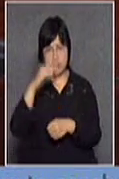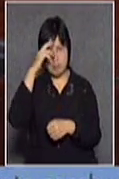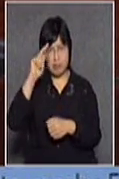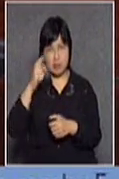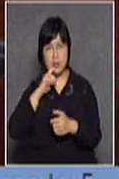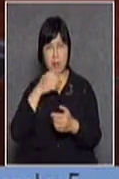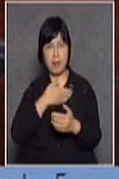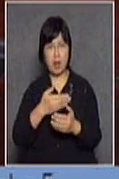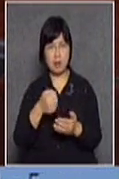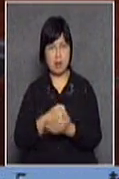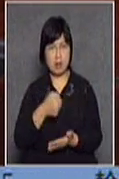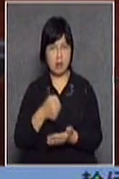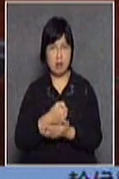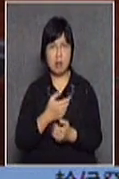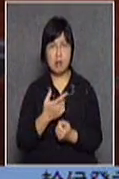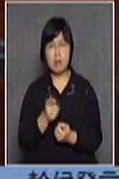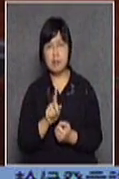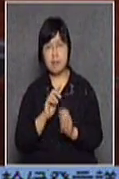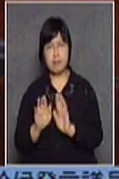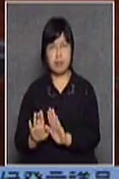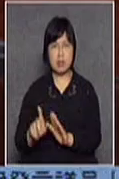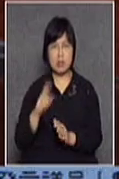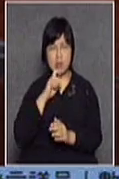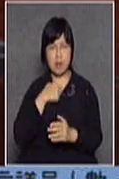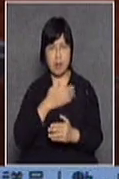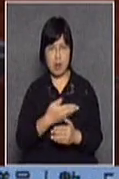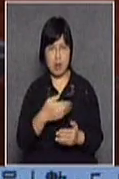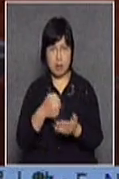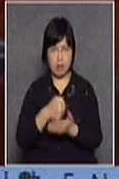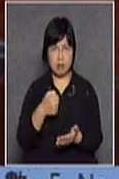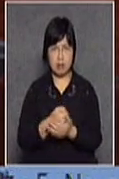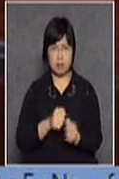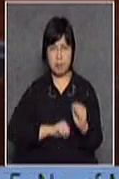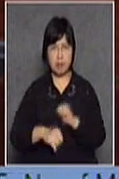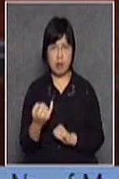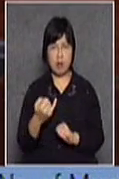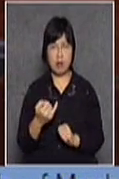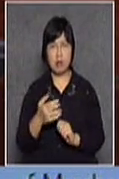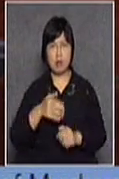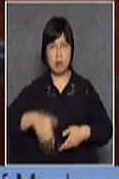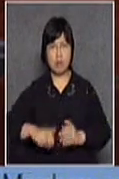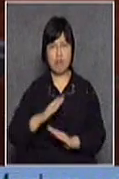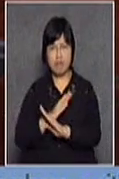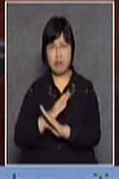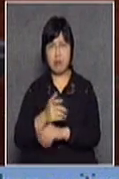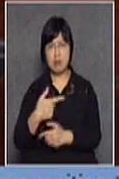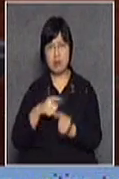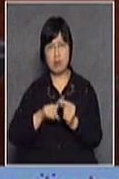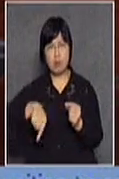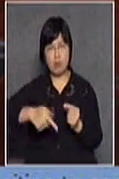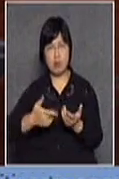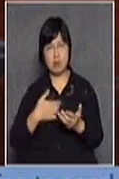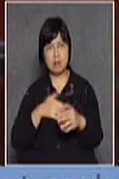成有牌爛仔了，你怎樣去避免這些有牌爛仔不當地封路，導致到中環呢個癱